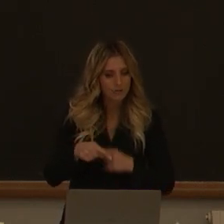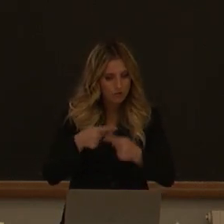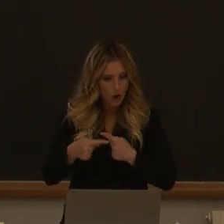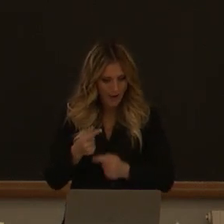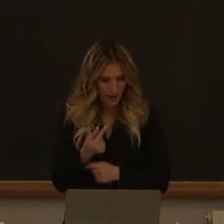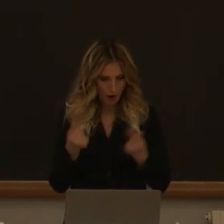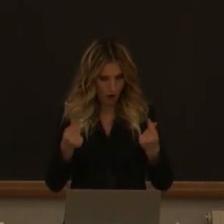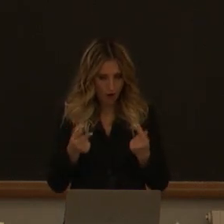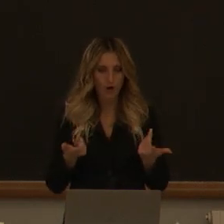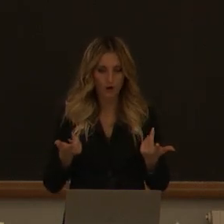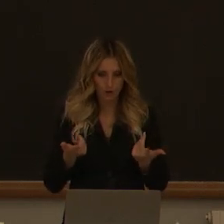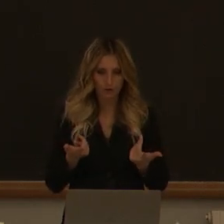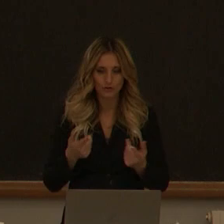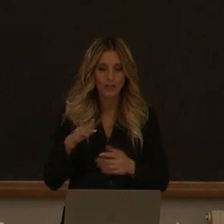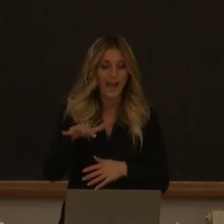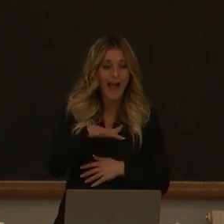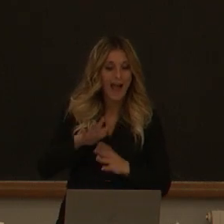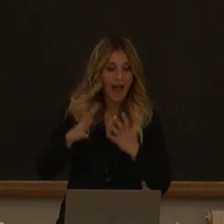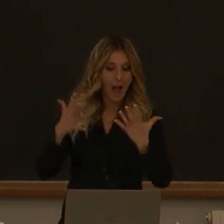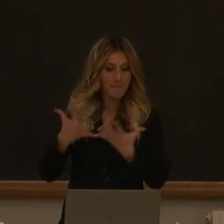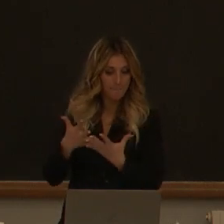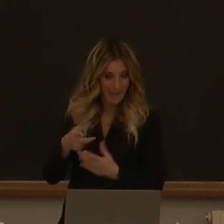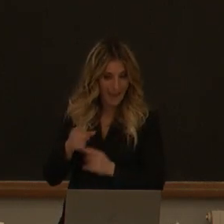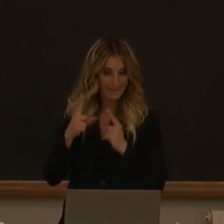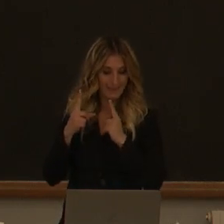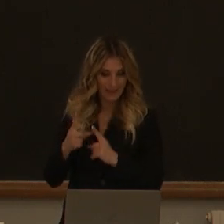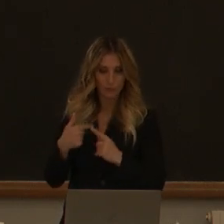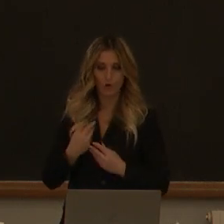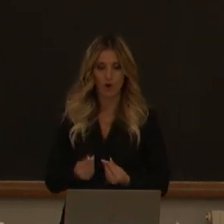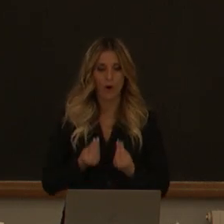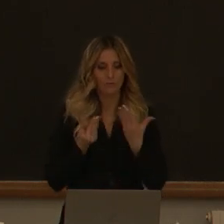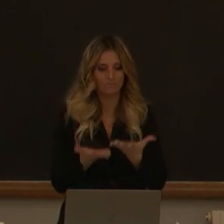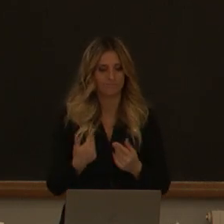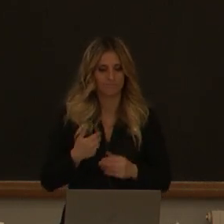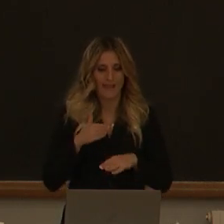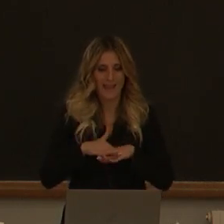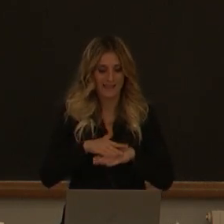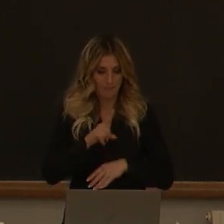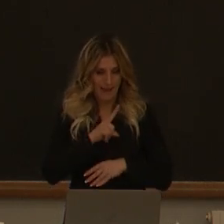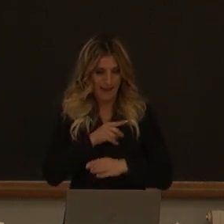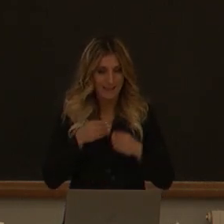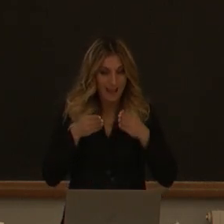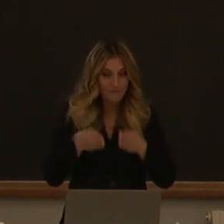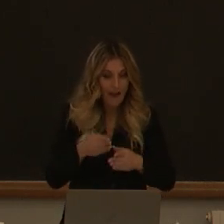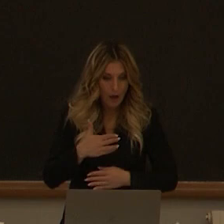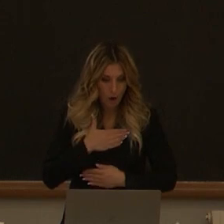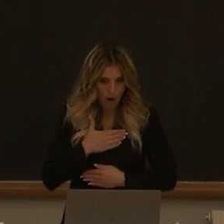di Bioscienze, Tecnologie Agroalimentari e Ambientali, porterò l'esperienza della mia facoltà e